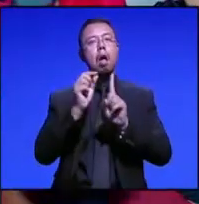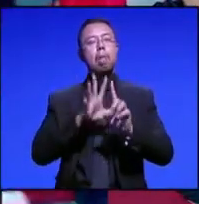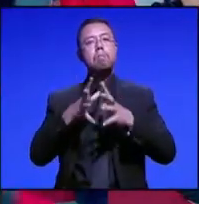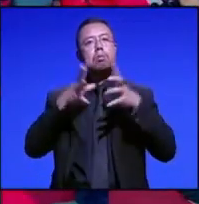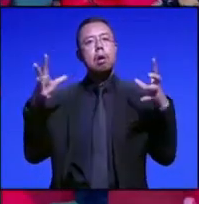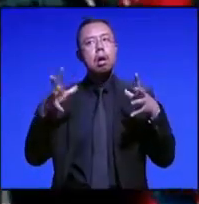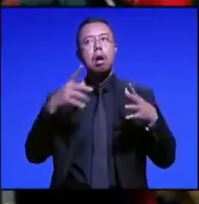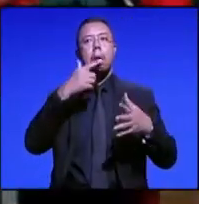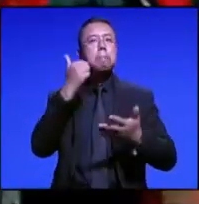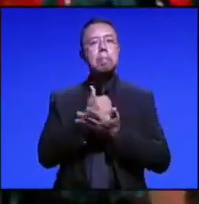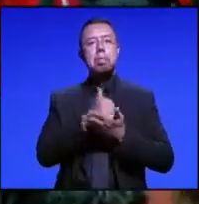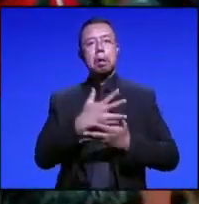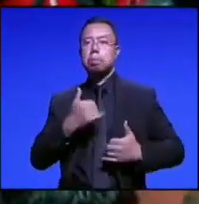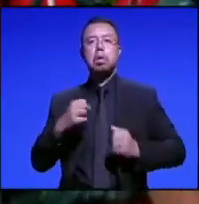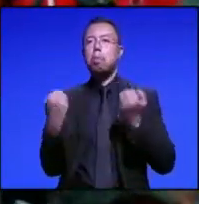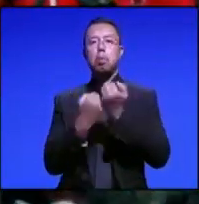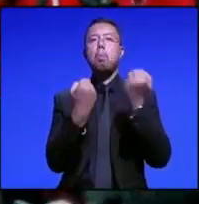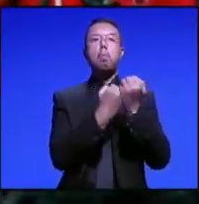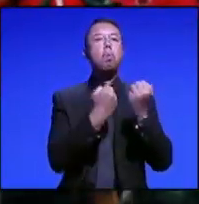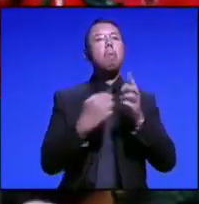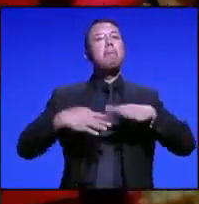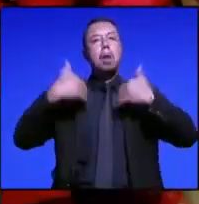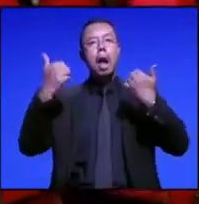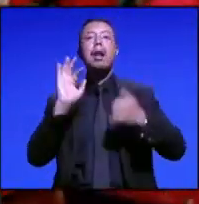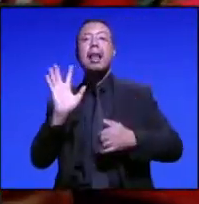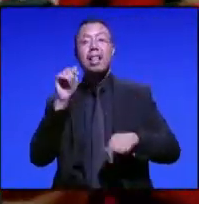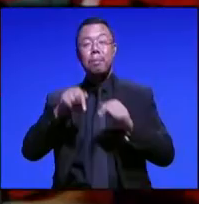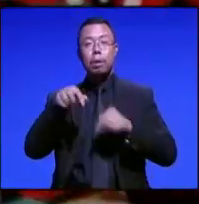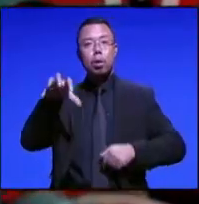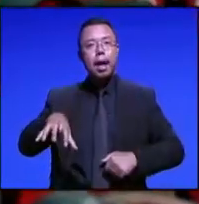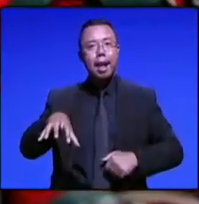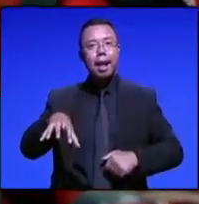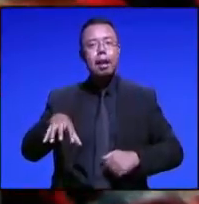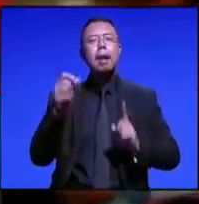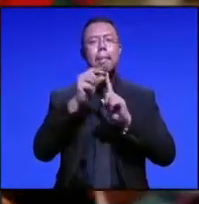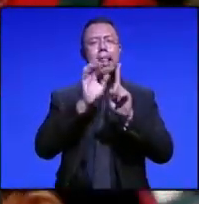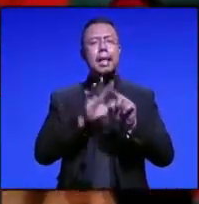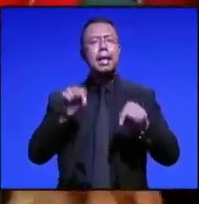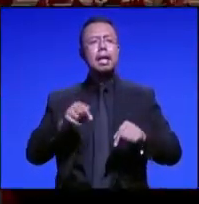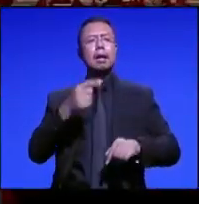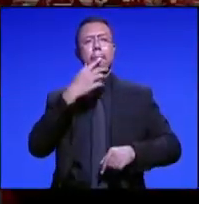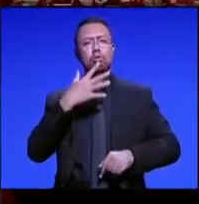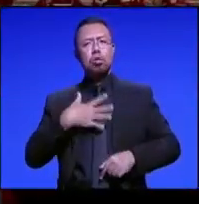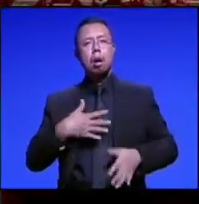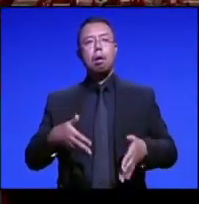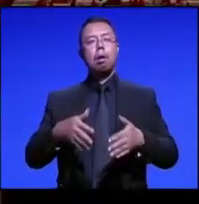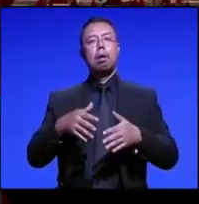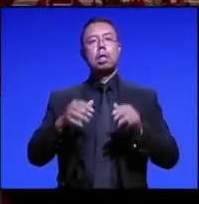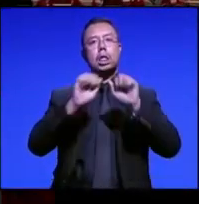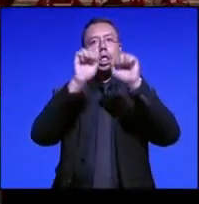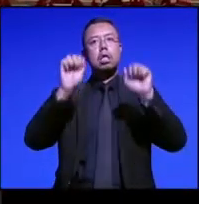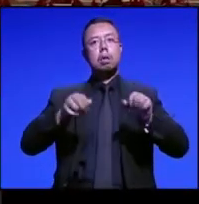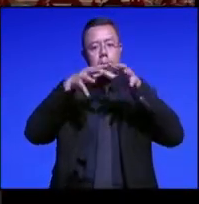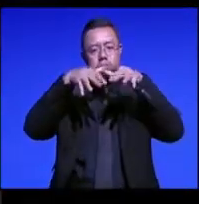kepentingan untuk memenangkan figur yang diusung pada pilkada mendatang. Apalagi partai ini memiliki infrastruktur politik